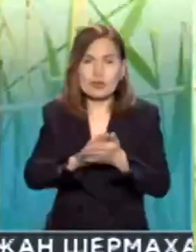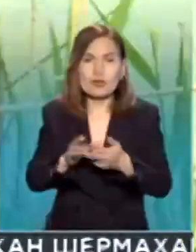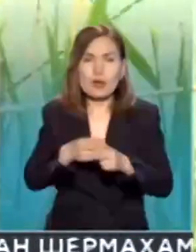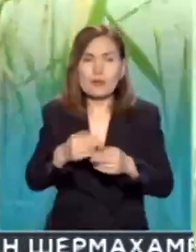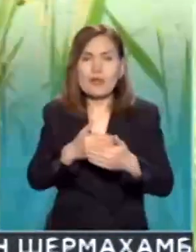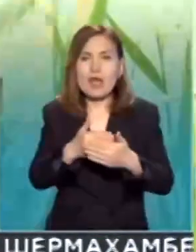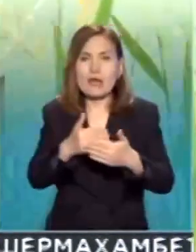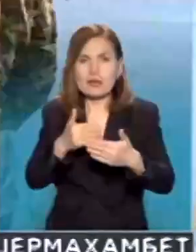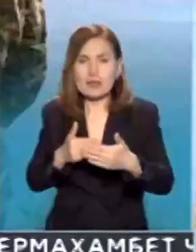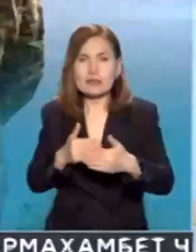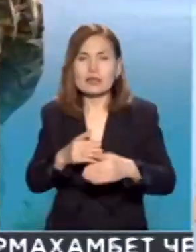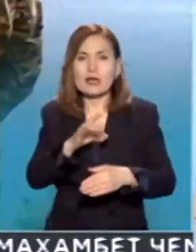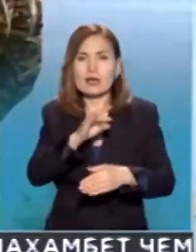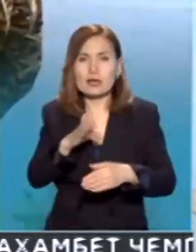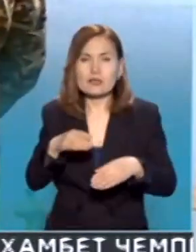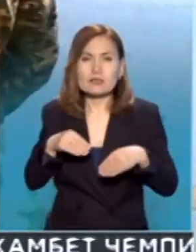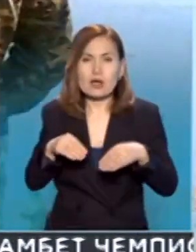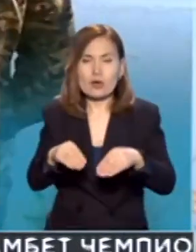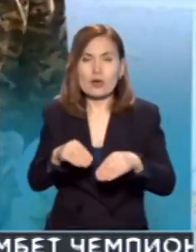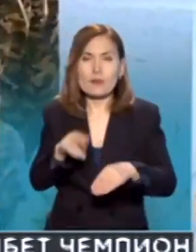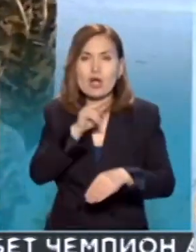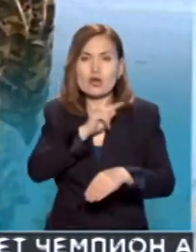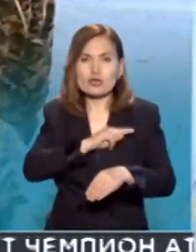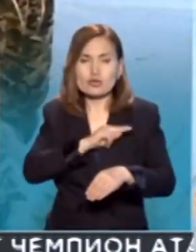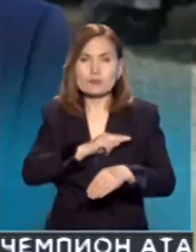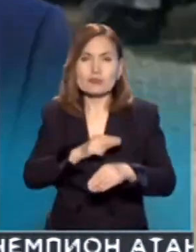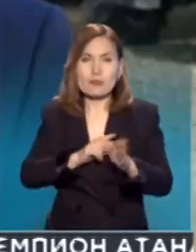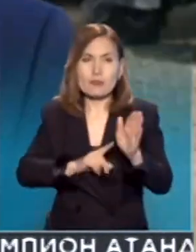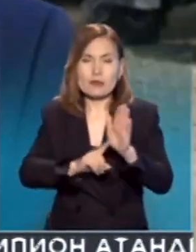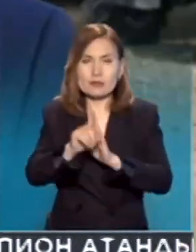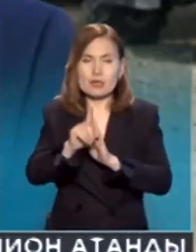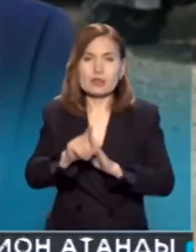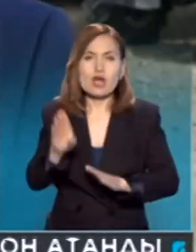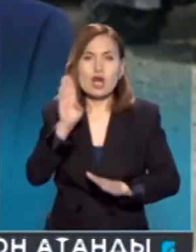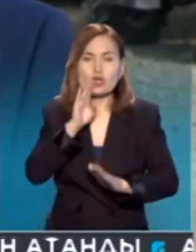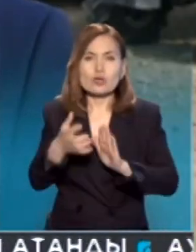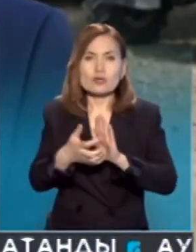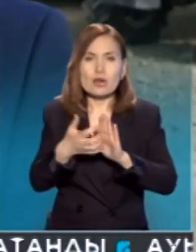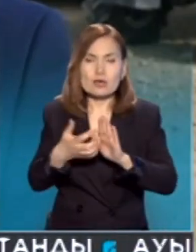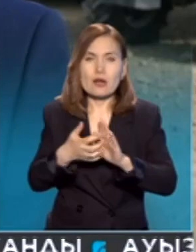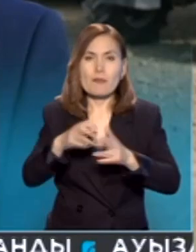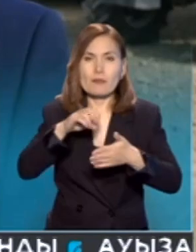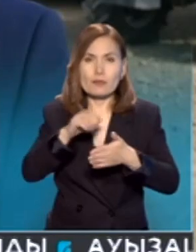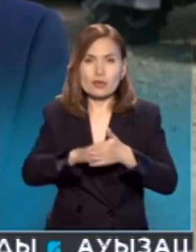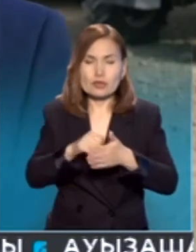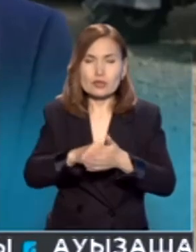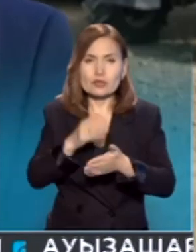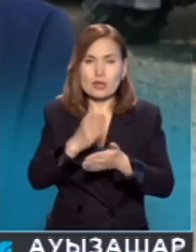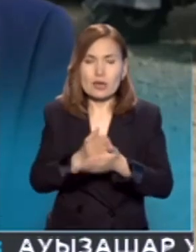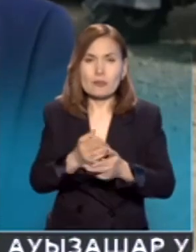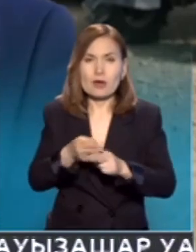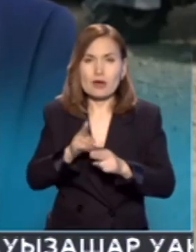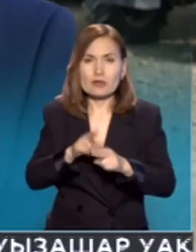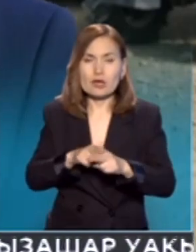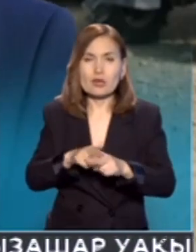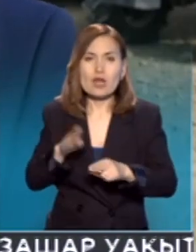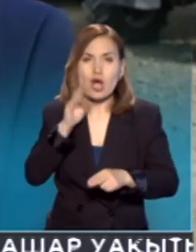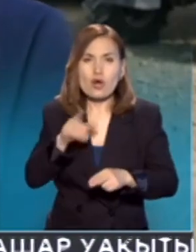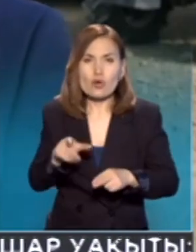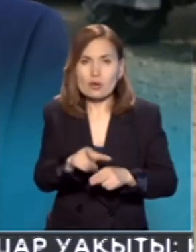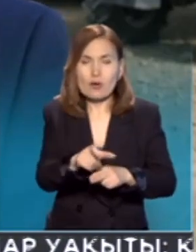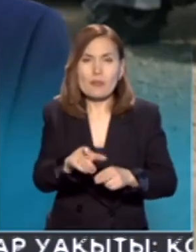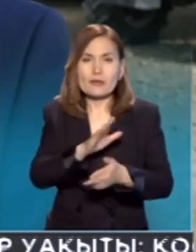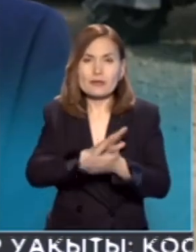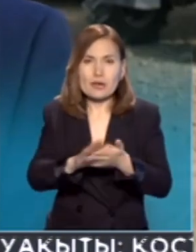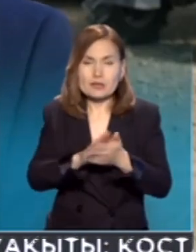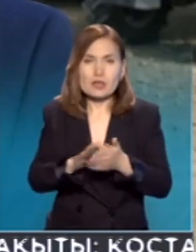ерте пісетін күріш сорттарын егуге басымдық беріп отыр. Су тапшылығына байланысты бірінші очередь біз мына қашықтықты канал нелеріміздің бәрін